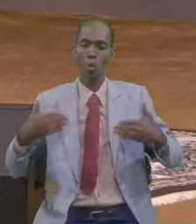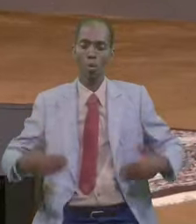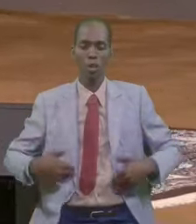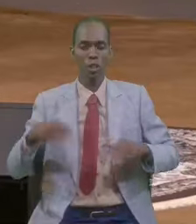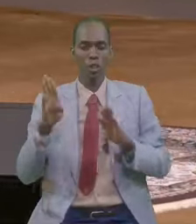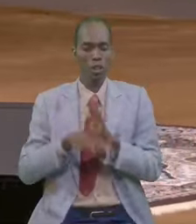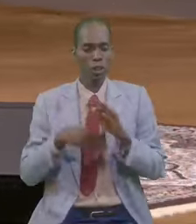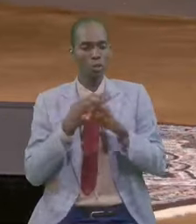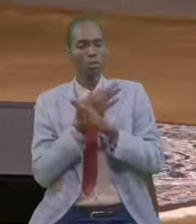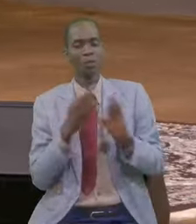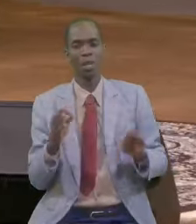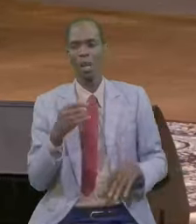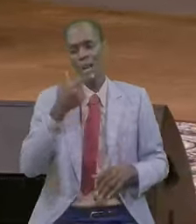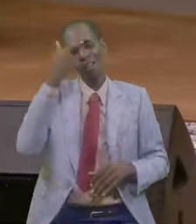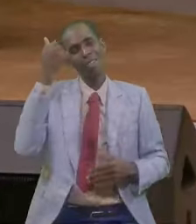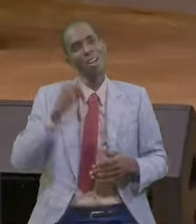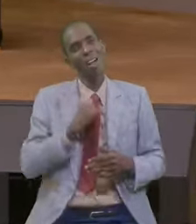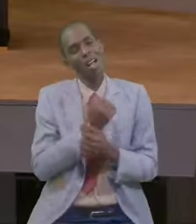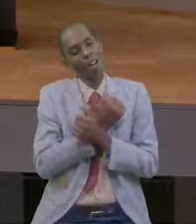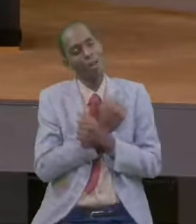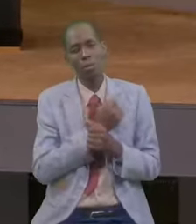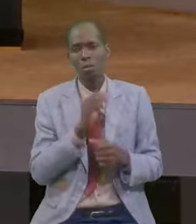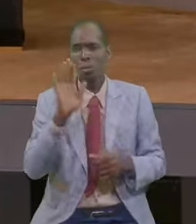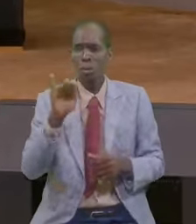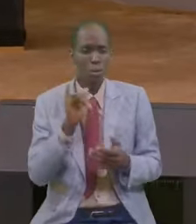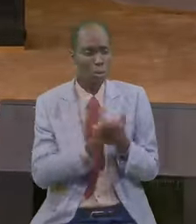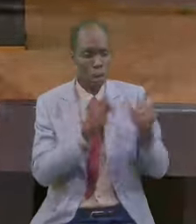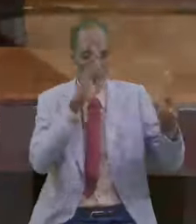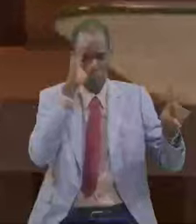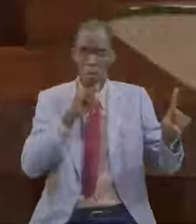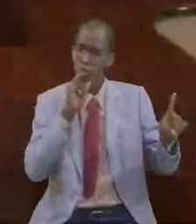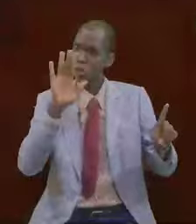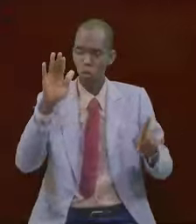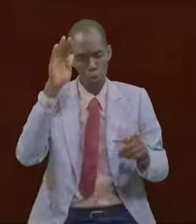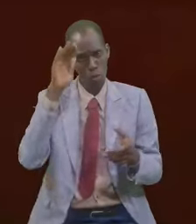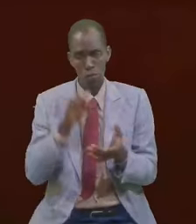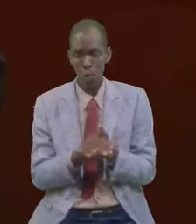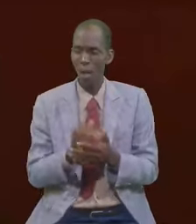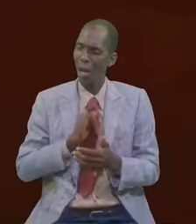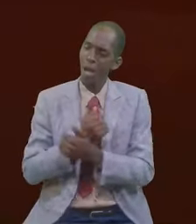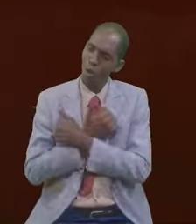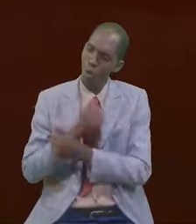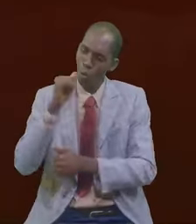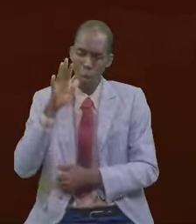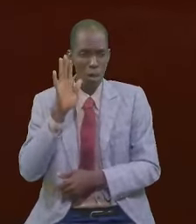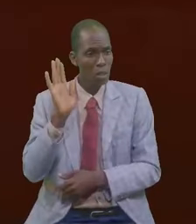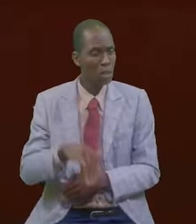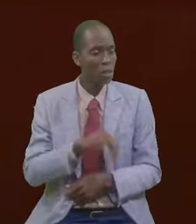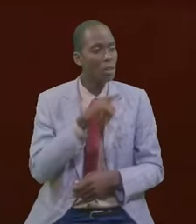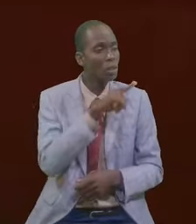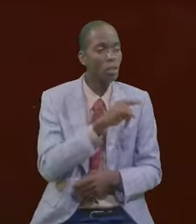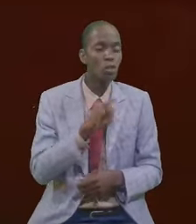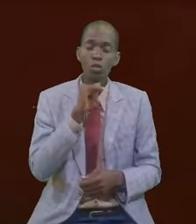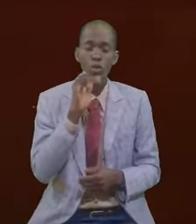donner à l'homme là ta chair. Je l'aime, mais ce n'est pas ton mari. Je l'aime, ce n'est pas ta femme. Tu ne vas